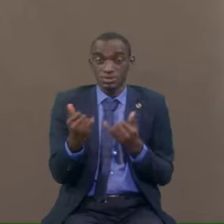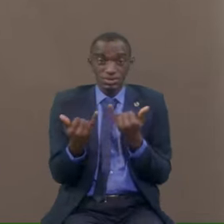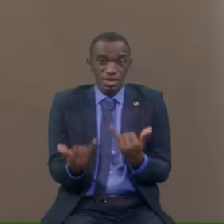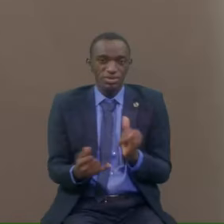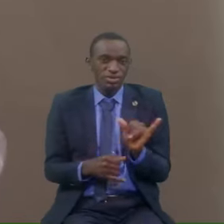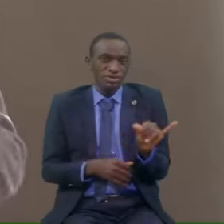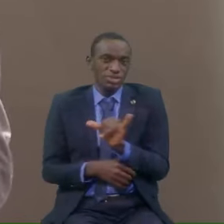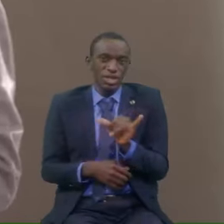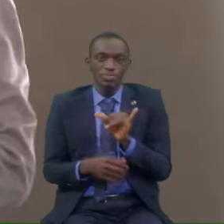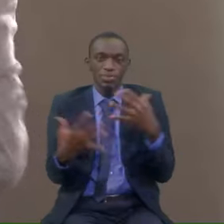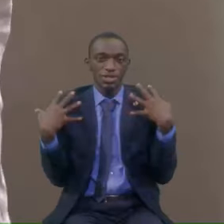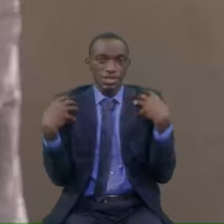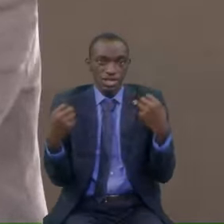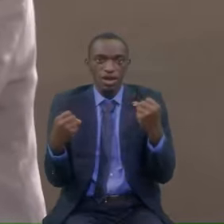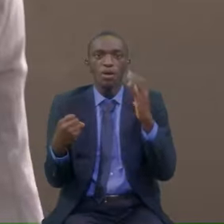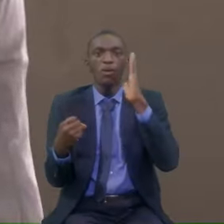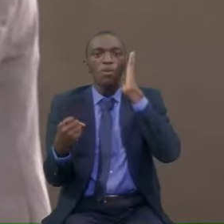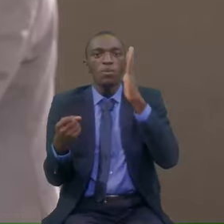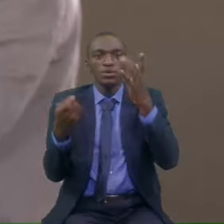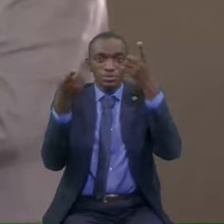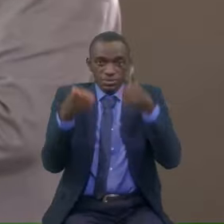La même guérison aura lieu.